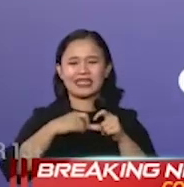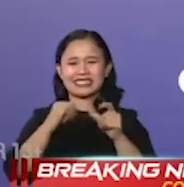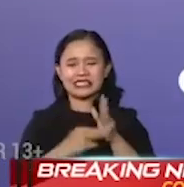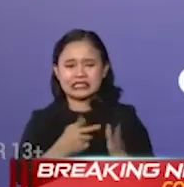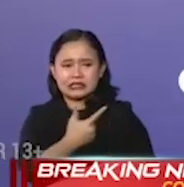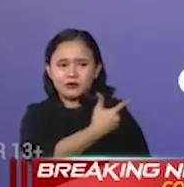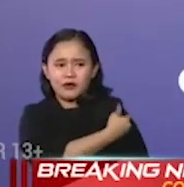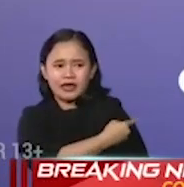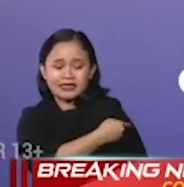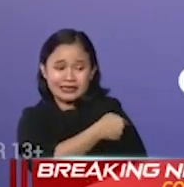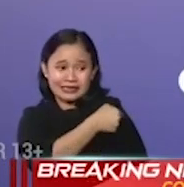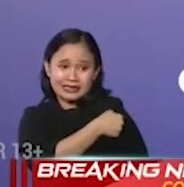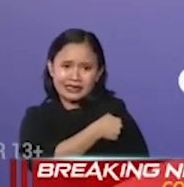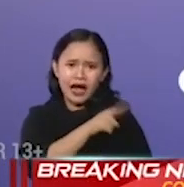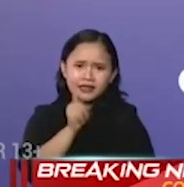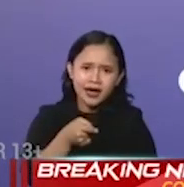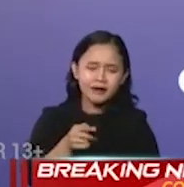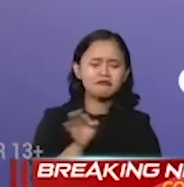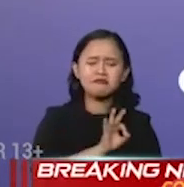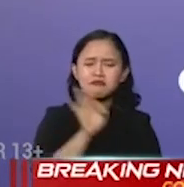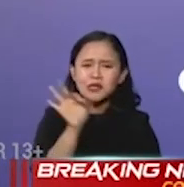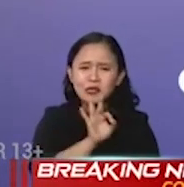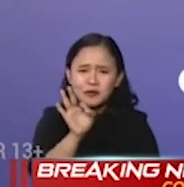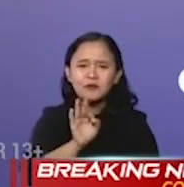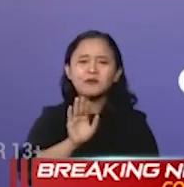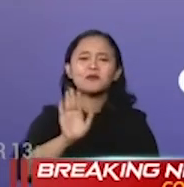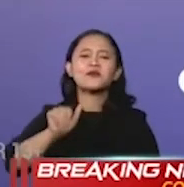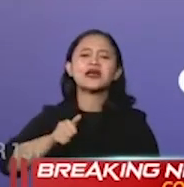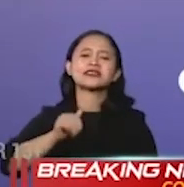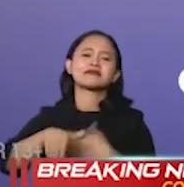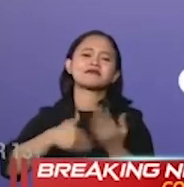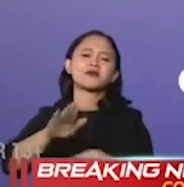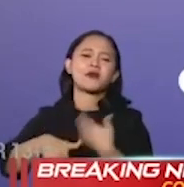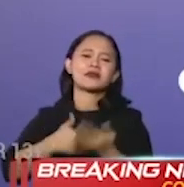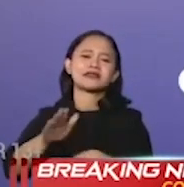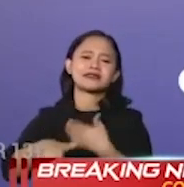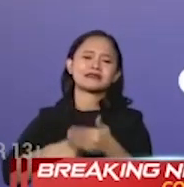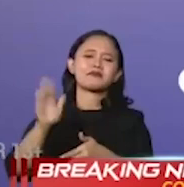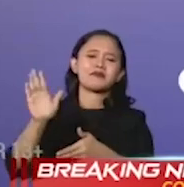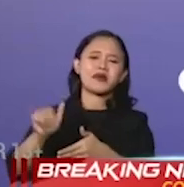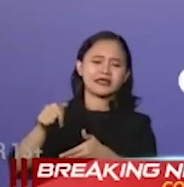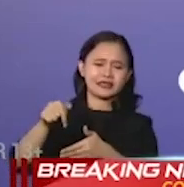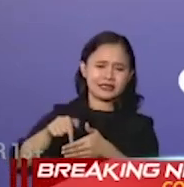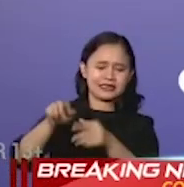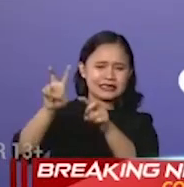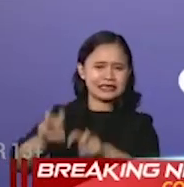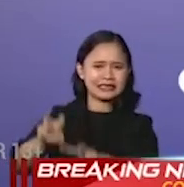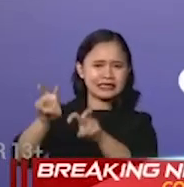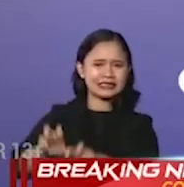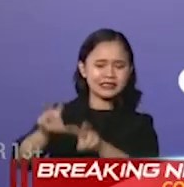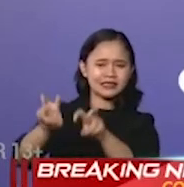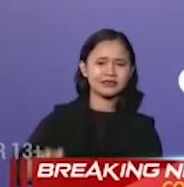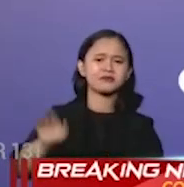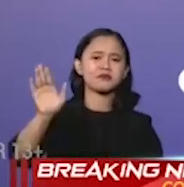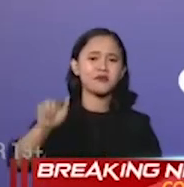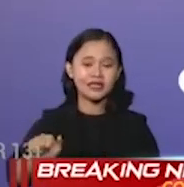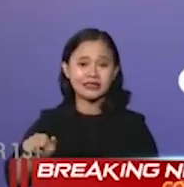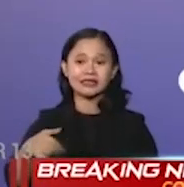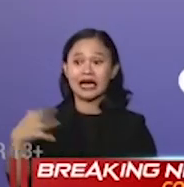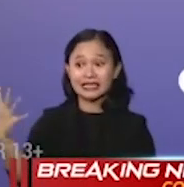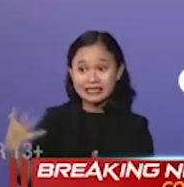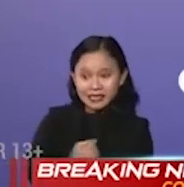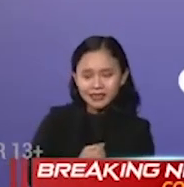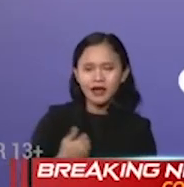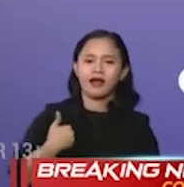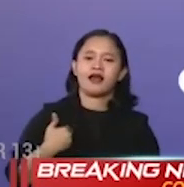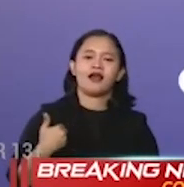proses pembuatan vaksin terus dilakukan oleh para ahli sampai saat ini masih belum kita temukan